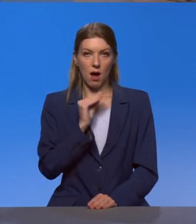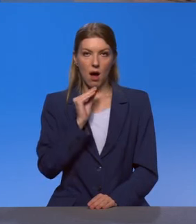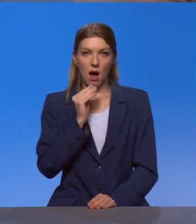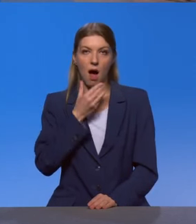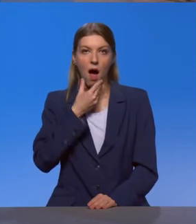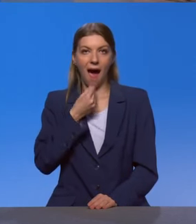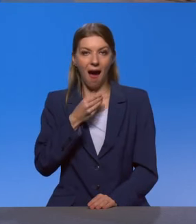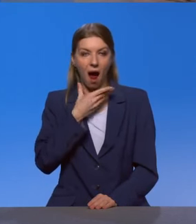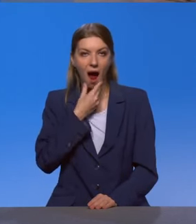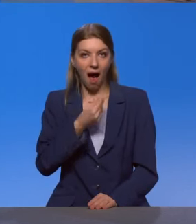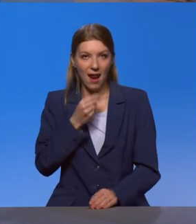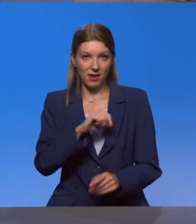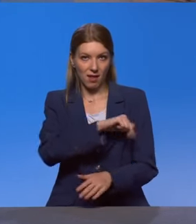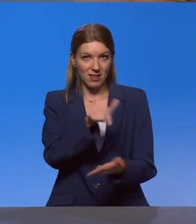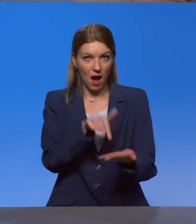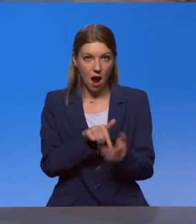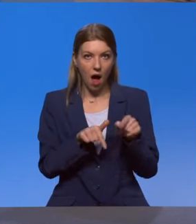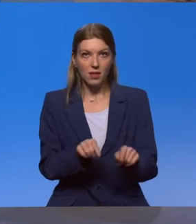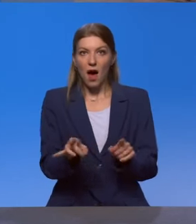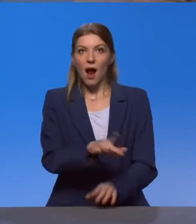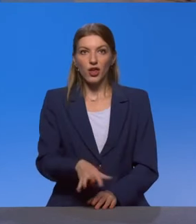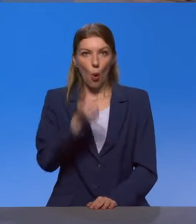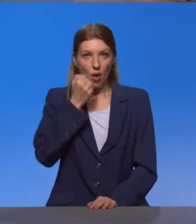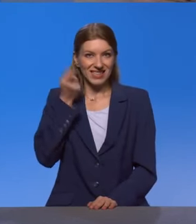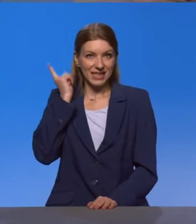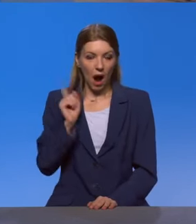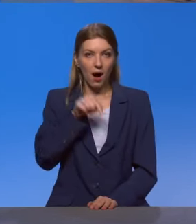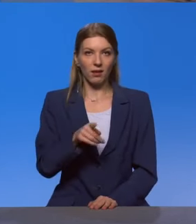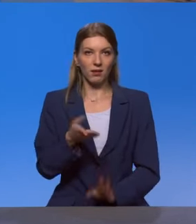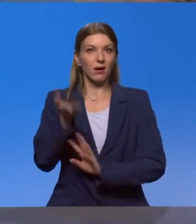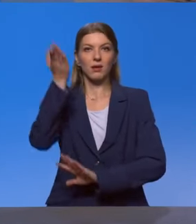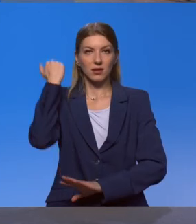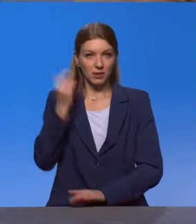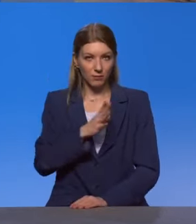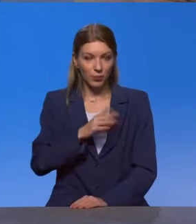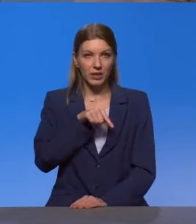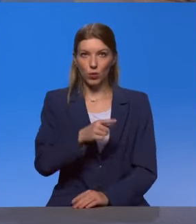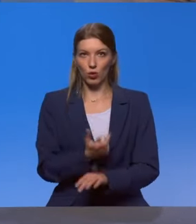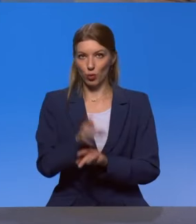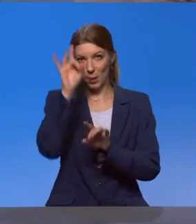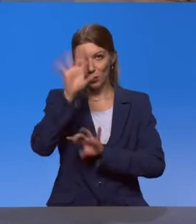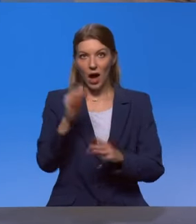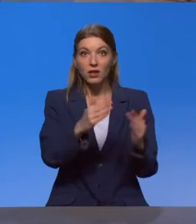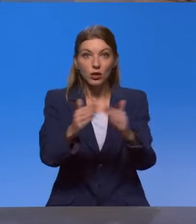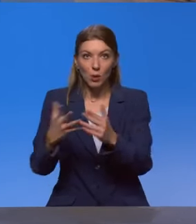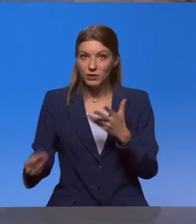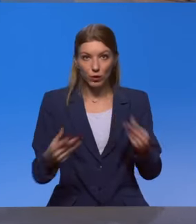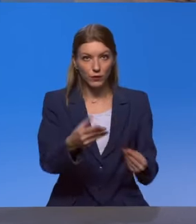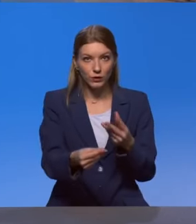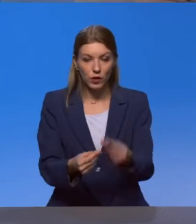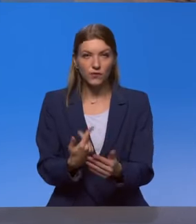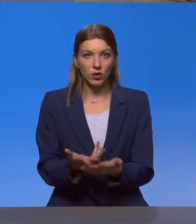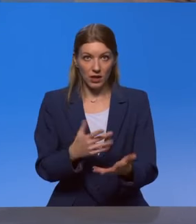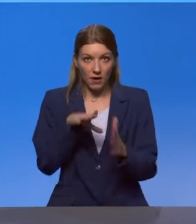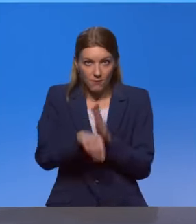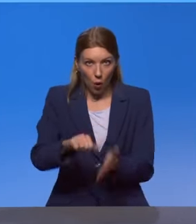был Кёнигсбергом, соответственно, ну, вот эти районы сегодня пользуются популярностью. Очень красиво, там люди живут в своих домах. В сетке, городской